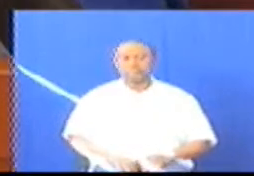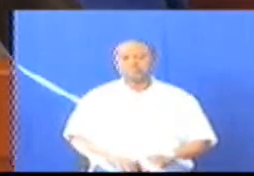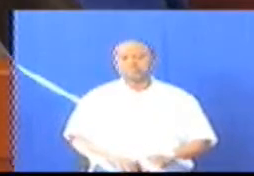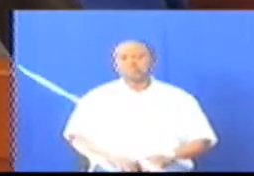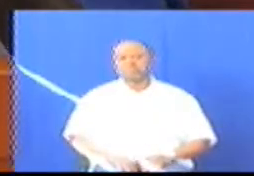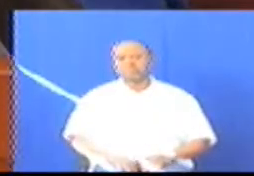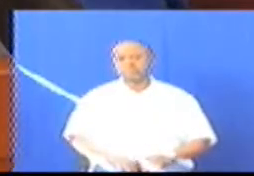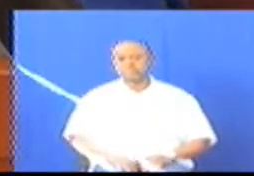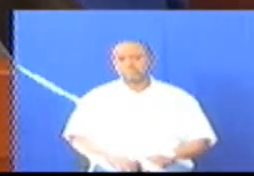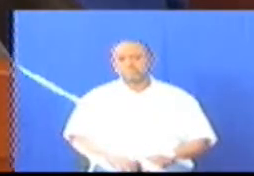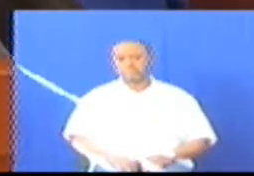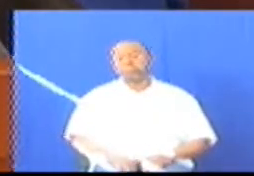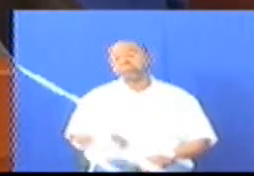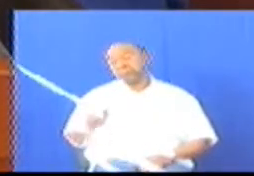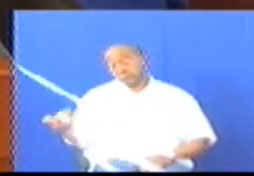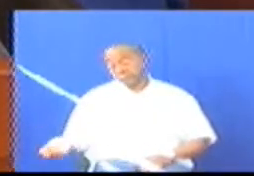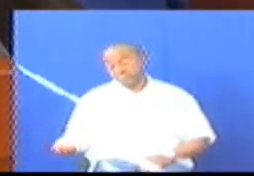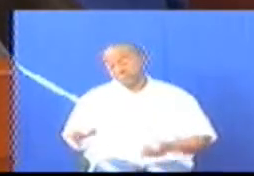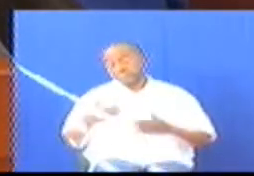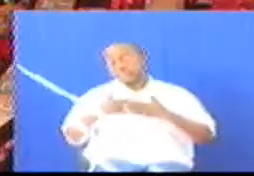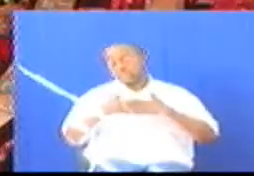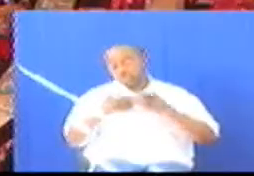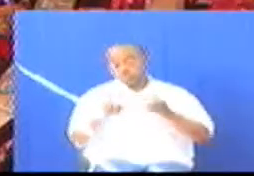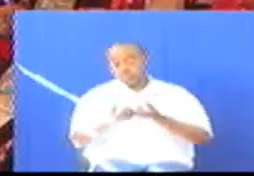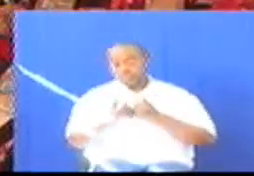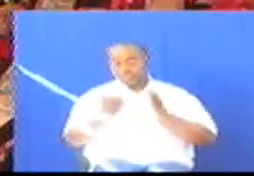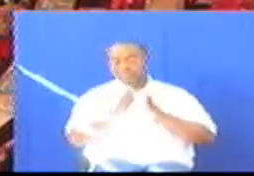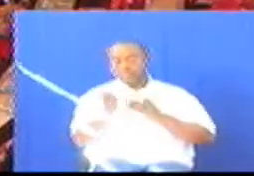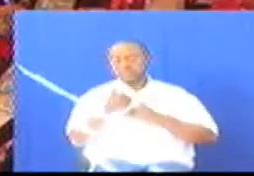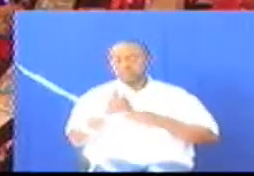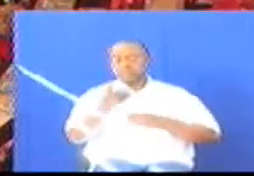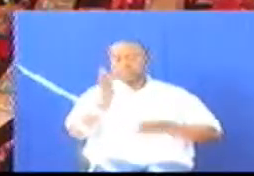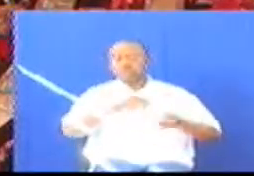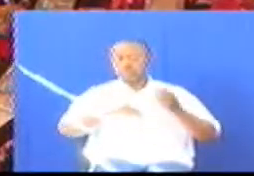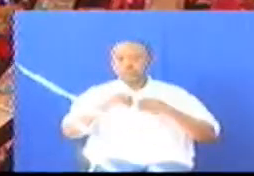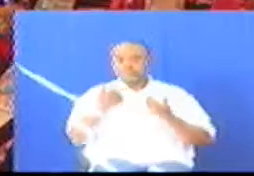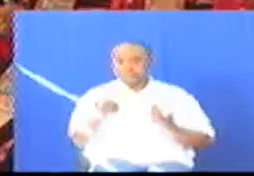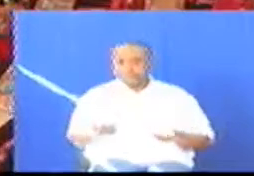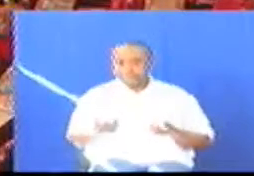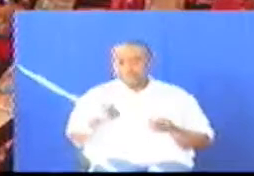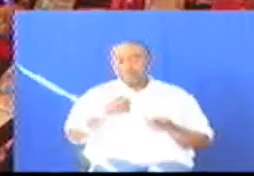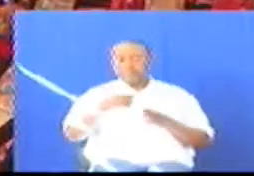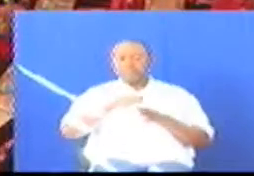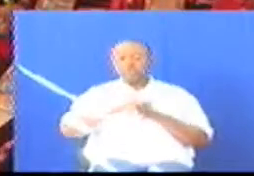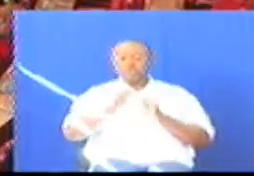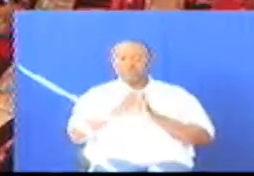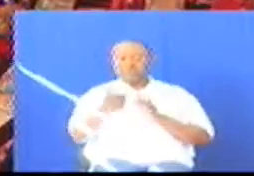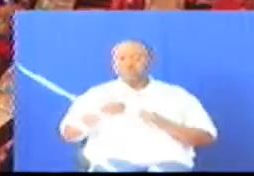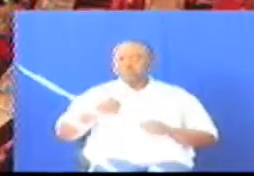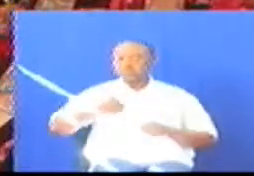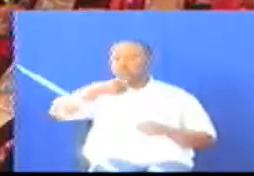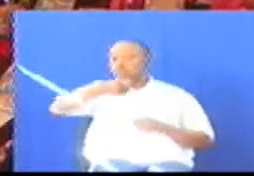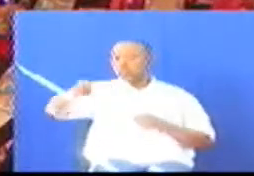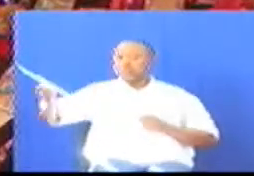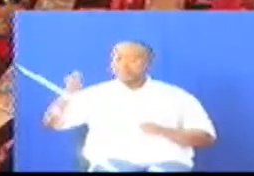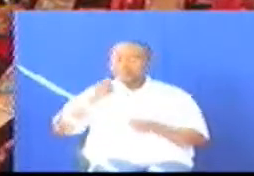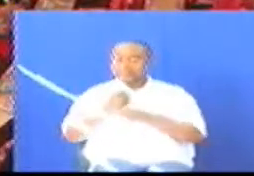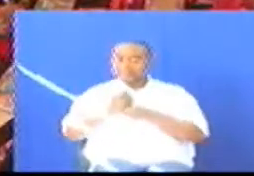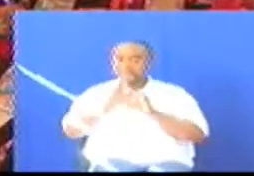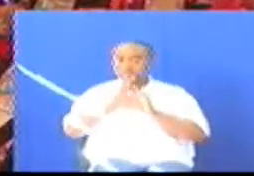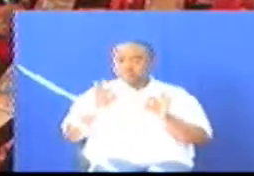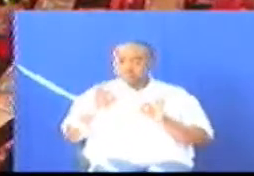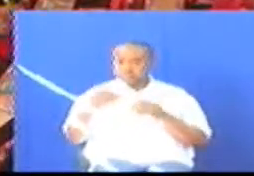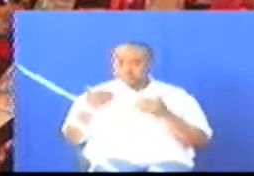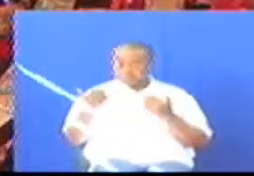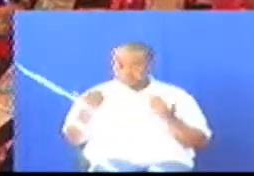Spika, nakushukuru kwa kunipa nafasi ya kuchangia, na nichukue nafasi hii kukupongeza kwa kazi nzuri